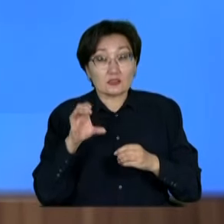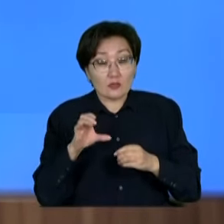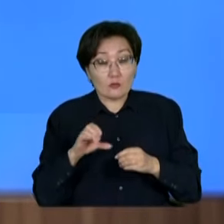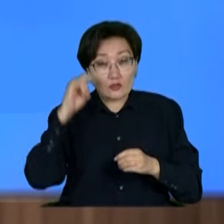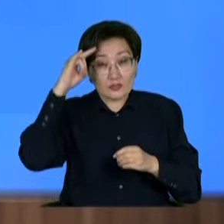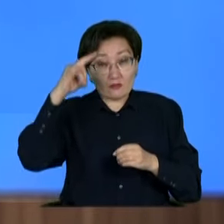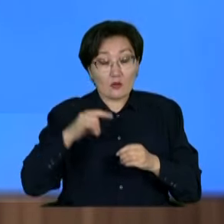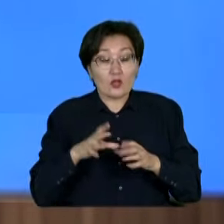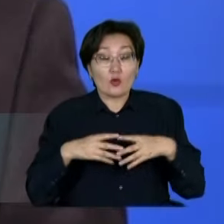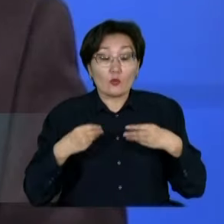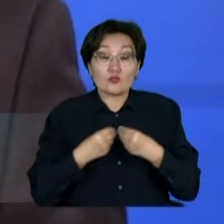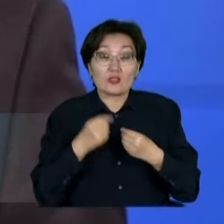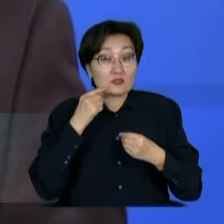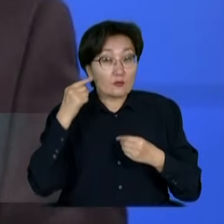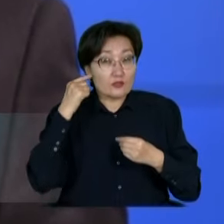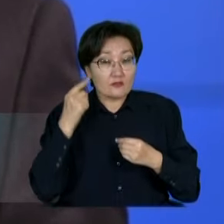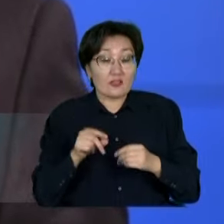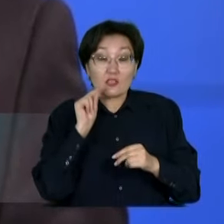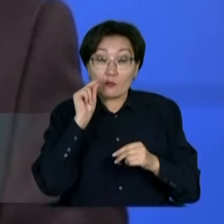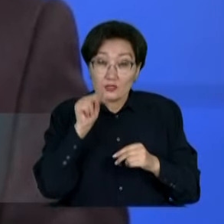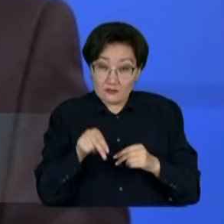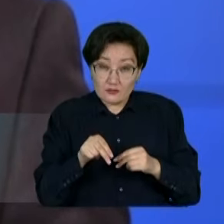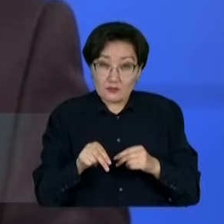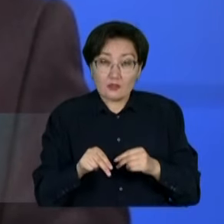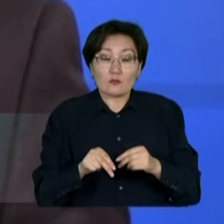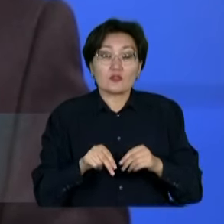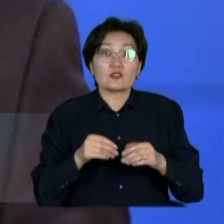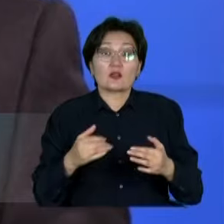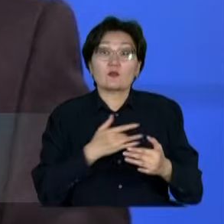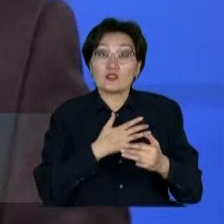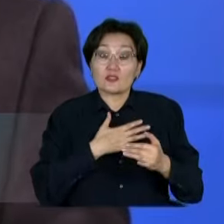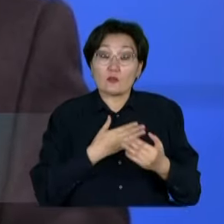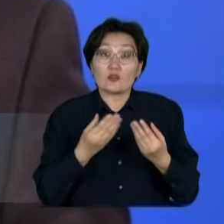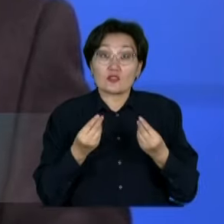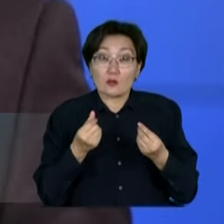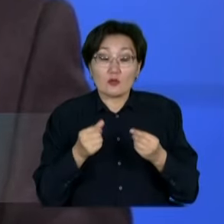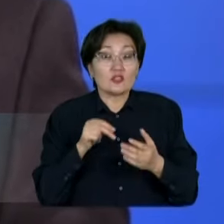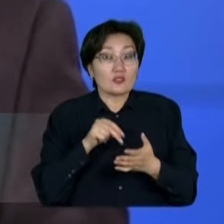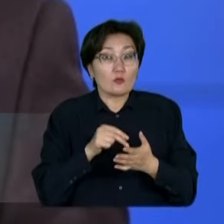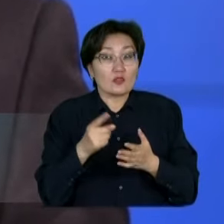Казахстанского общества глухих. Она подозревается в завладении бюджетными средствами